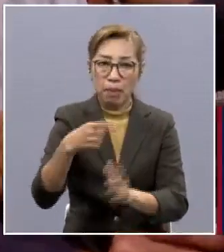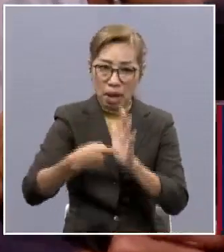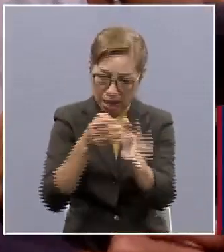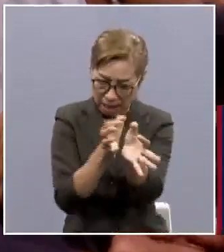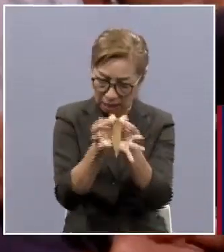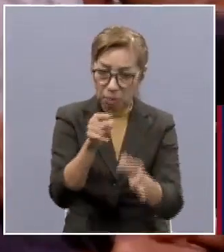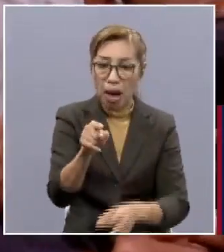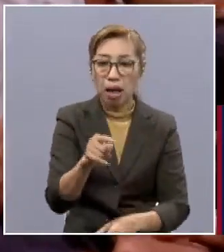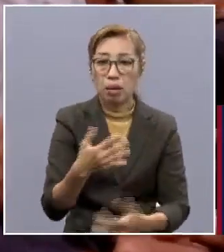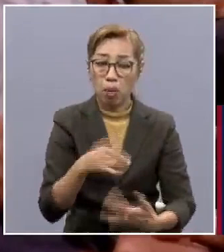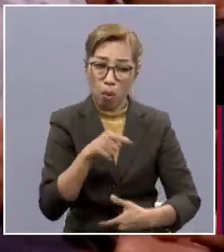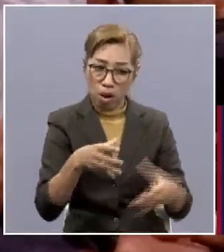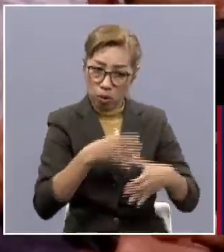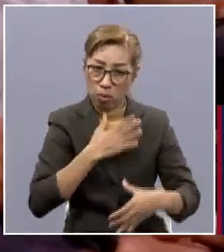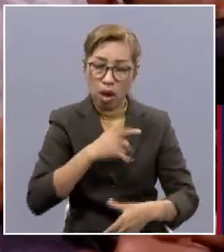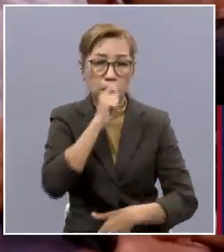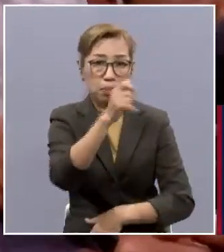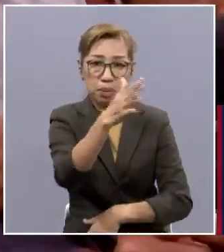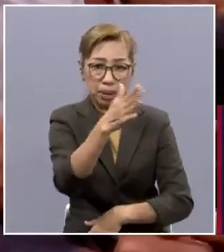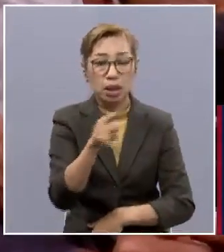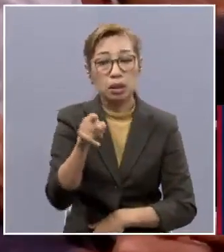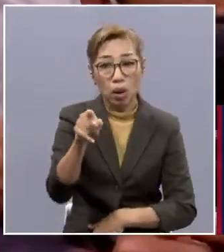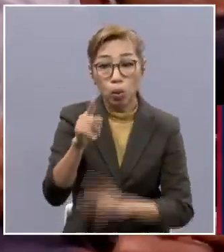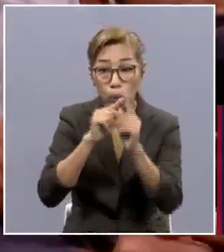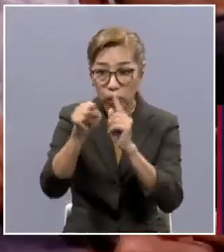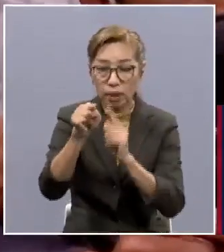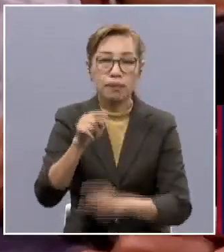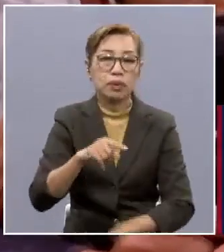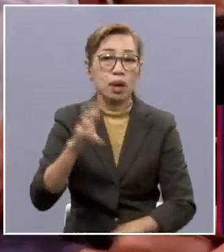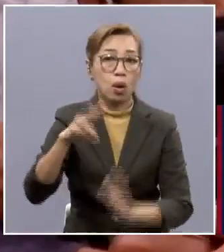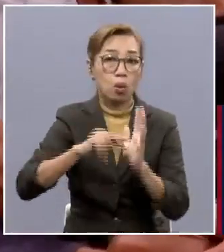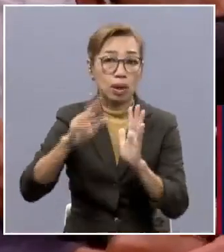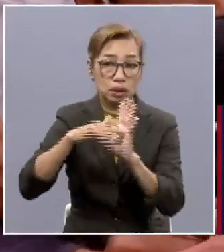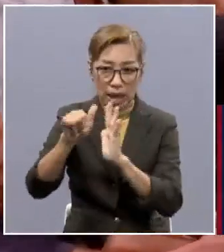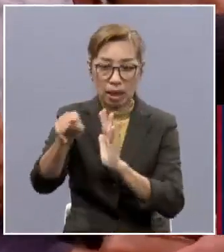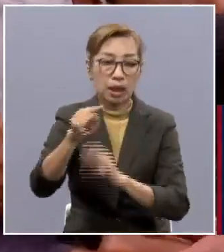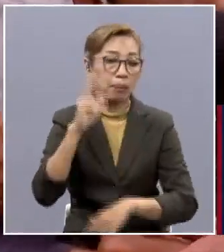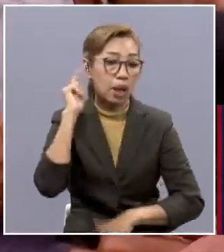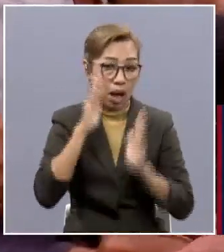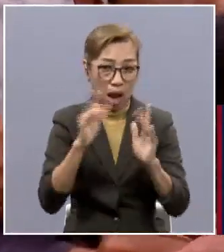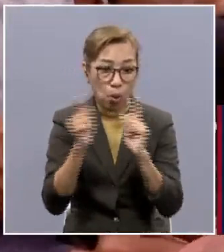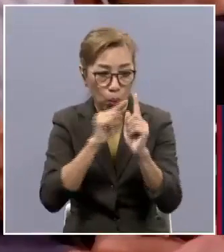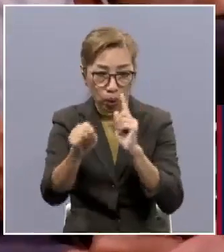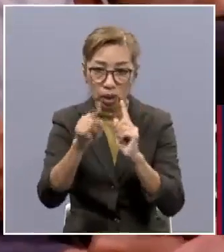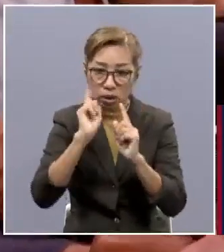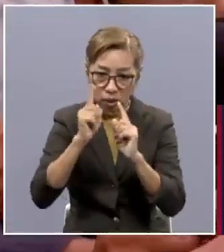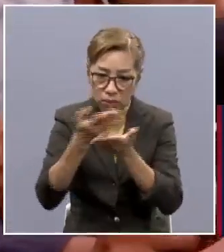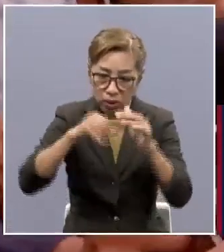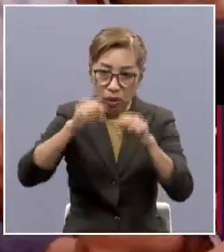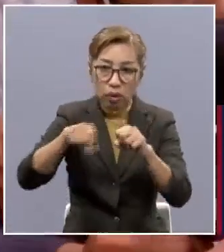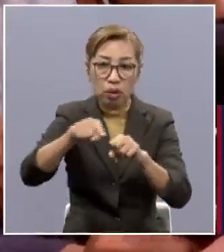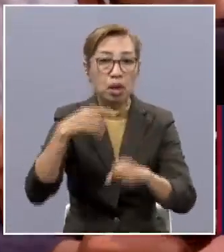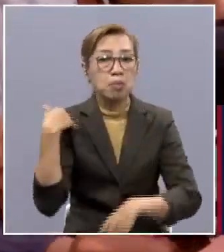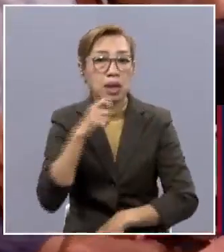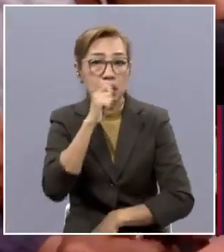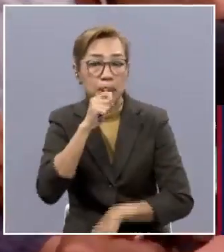งกันแล้วก็ทำความเข้าใจกันระหว่างตัวของคุณวันชัยกับนักข่าวแล้วทุกครั้งที่ให้สัมภาษณ์ก็มีทั้งสัมภาษณ์แบบเห็นหน้าเห็น